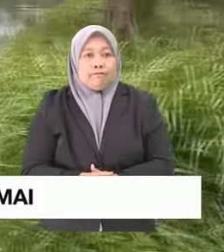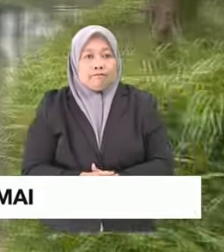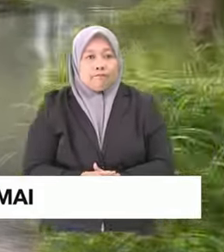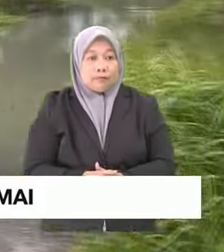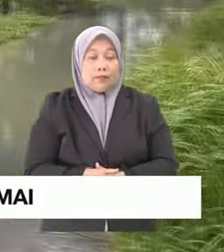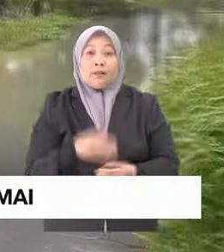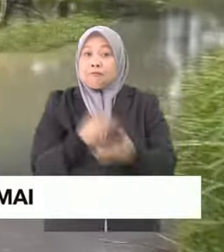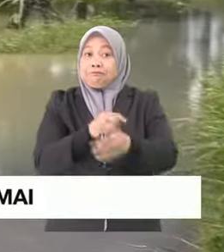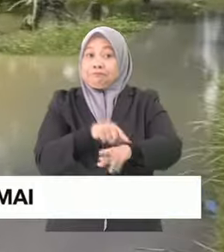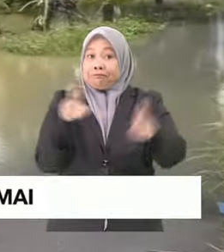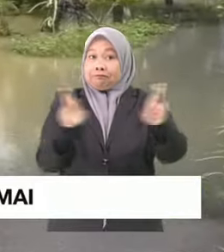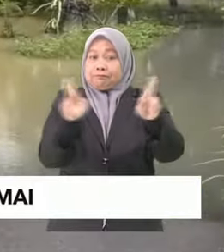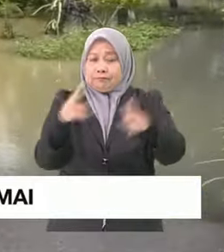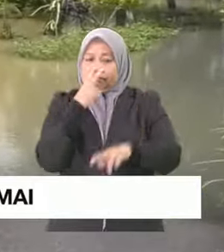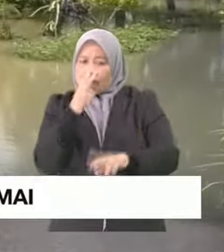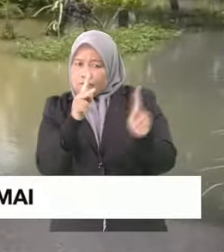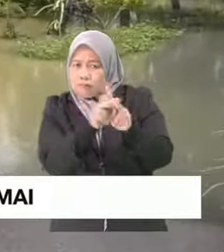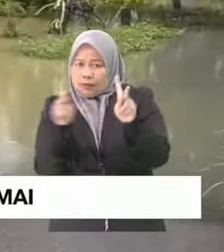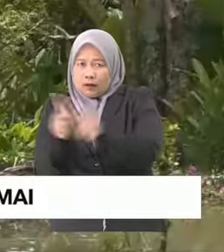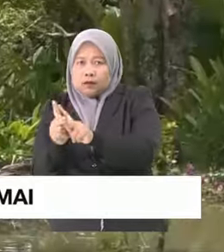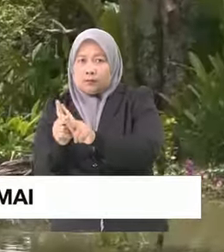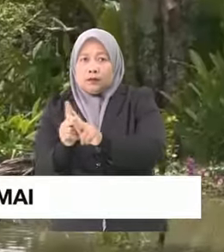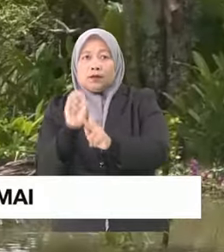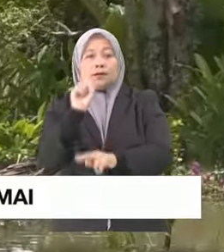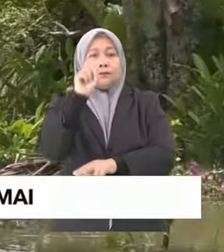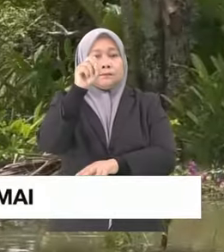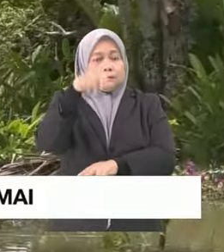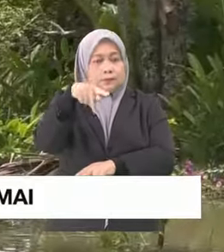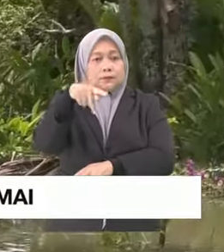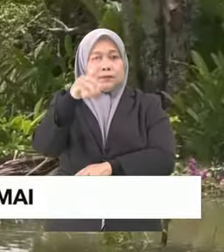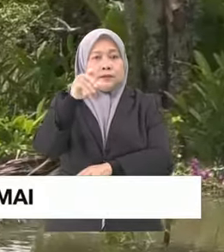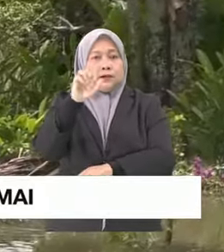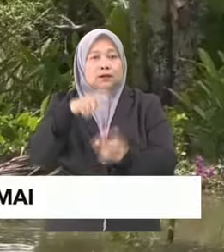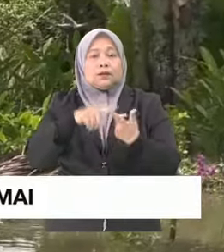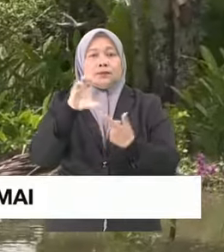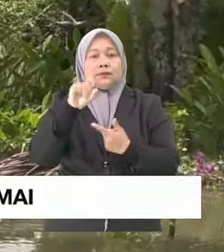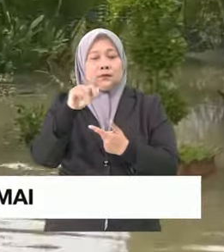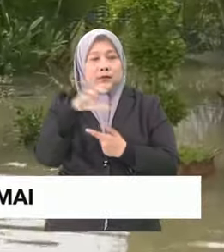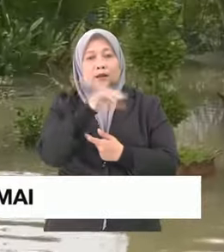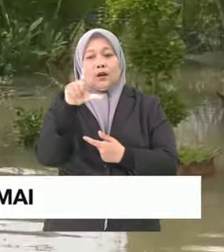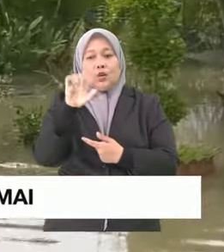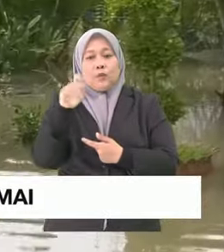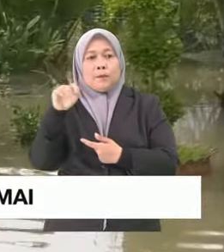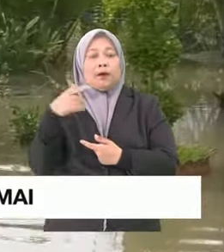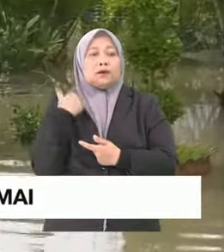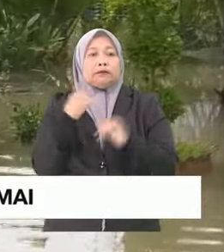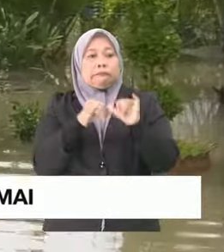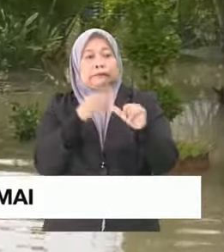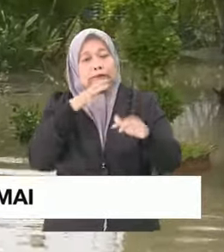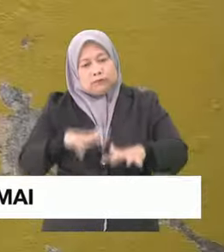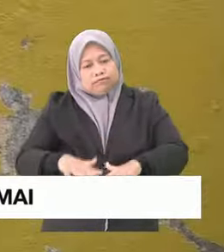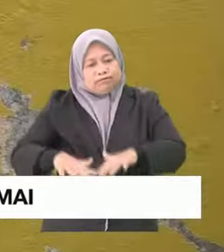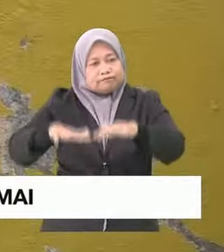Sehingga petang Rabu, tinjauan mendapati beberapa kampung antaranya Kampung Seberang Tok Doi, Kampung Lahar Yoi, Kampung Cegar dan Kampung Lubuk Meriah masih digenangi